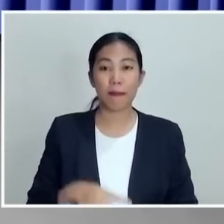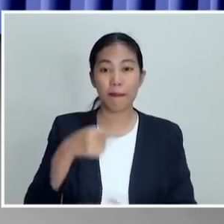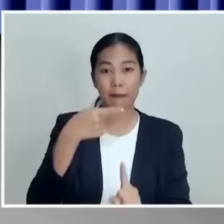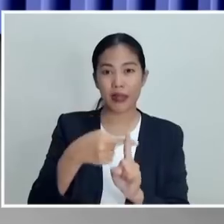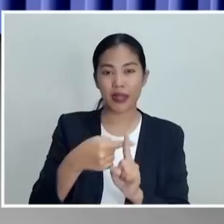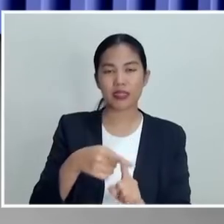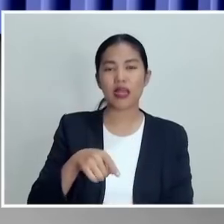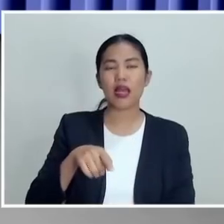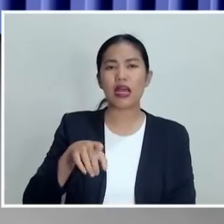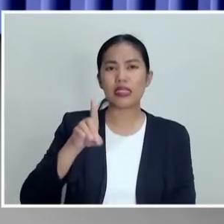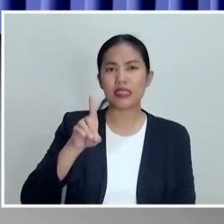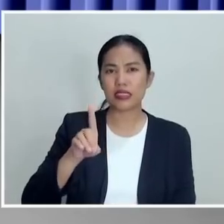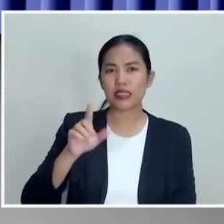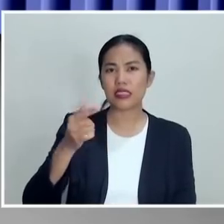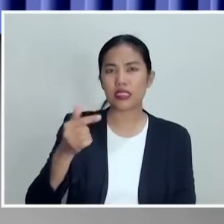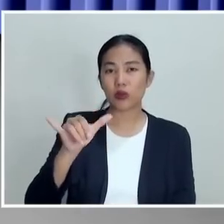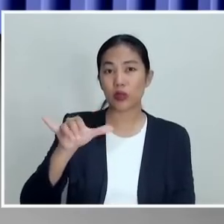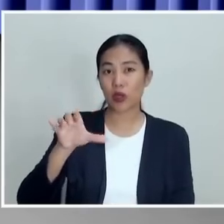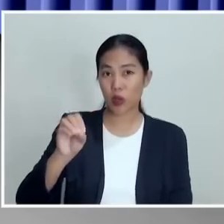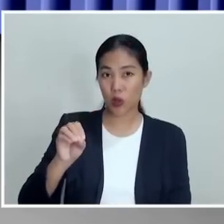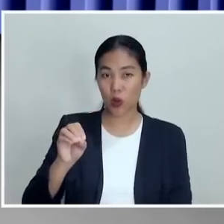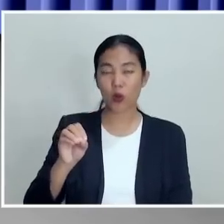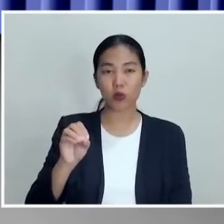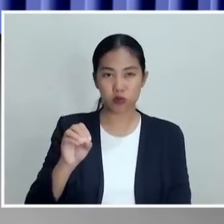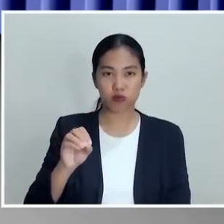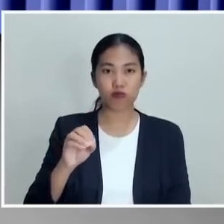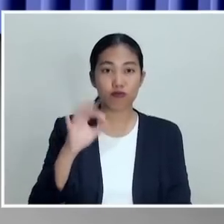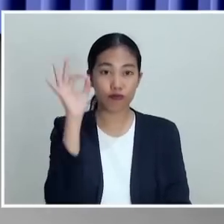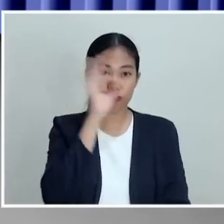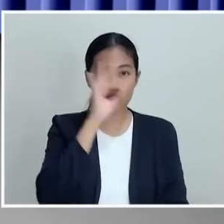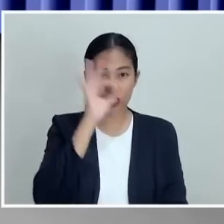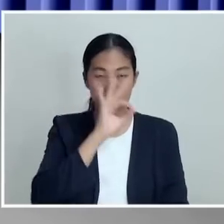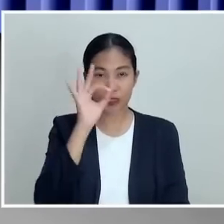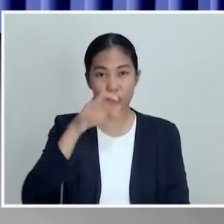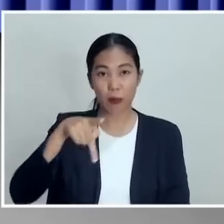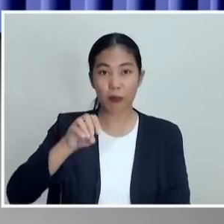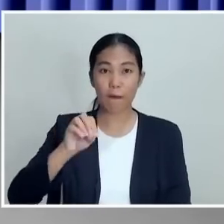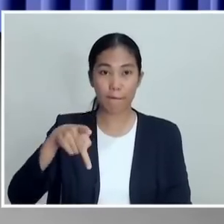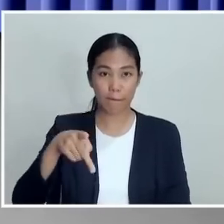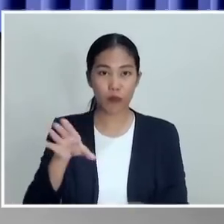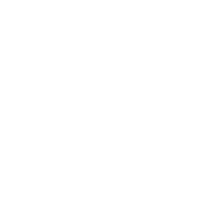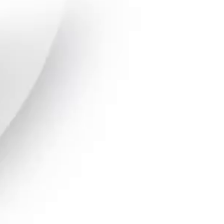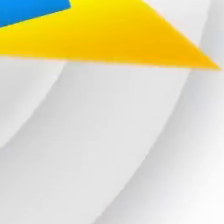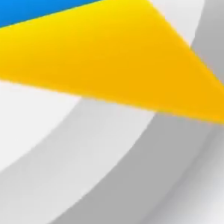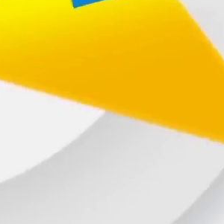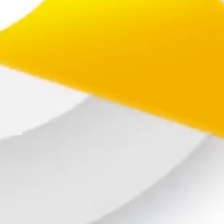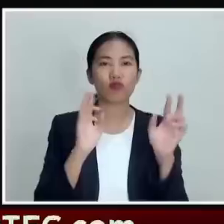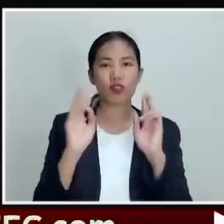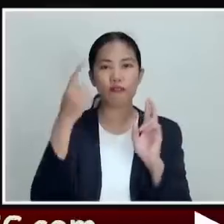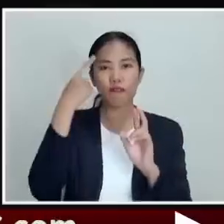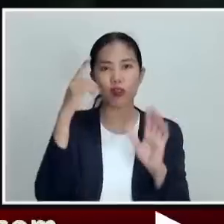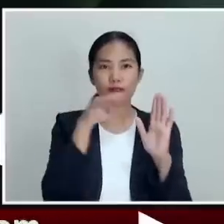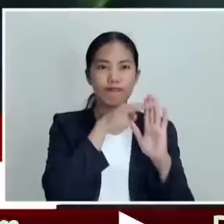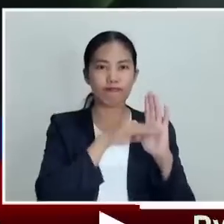ang launch ng kanilang sophomore album. Nagpapatrol, MJ Felipe.